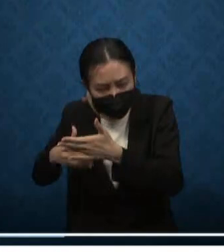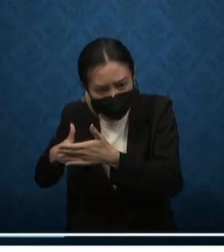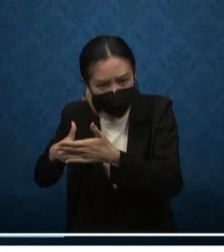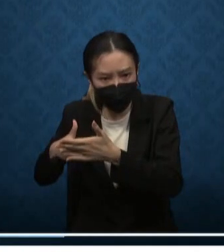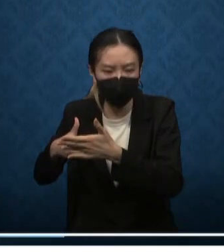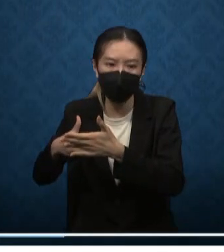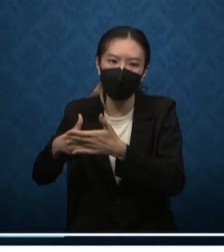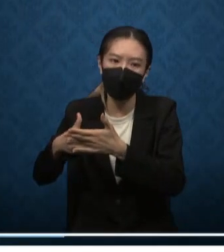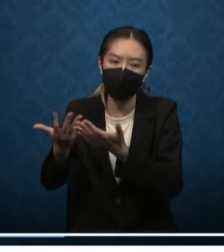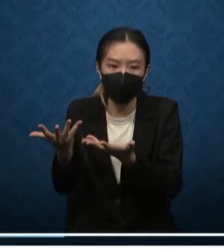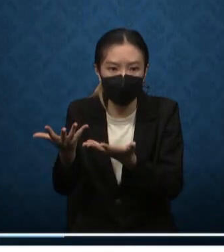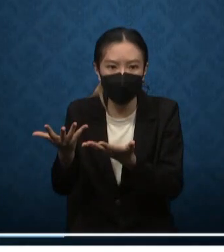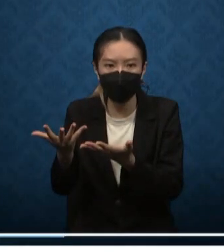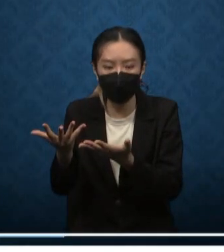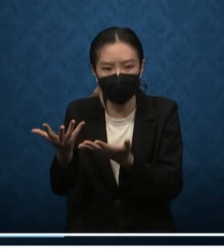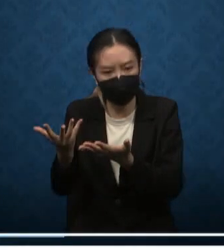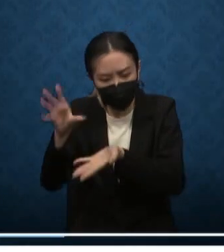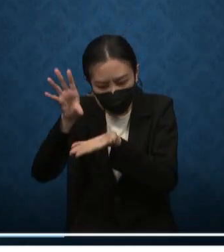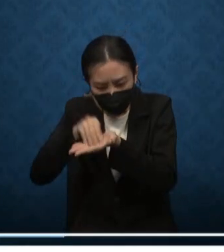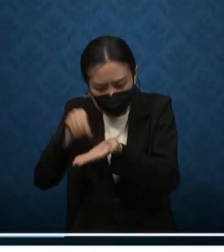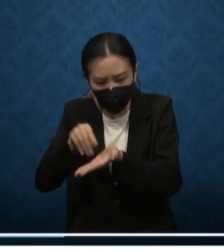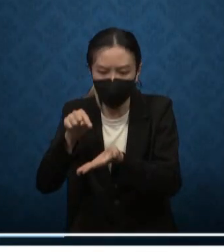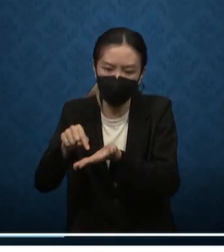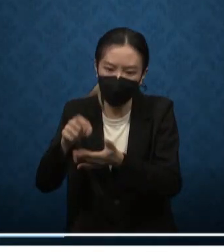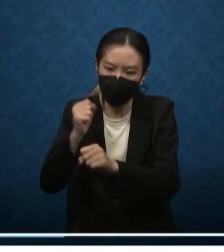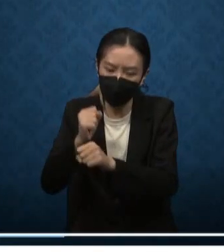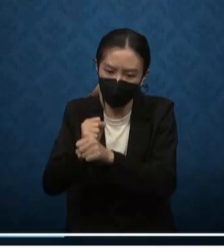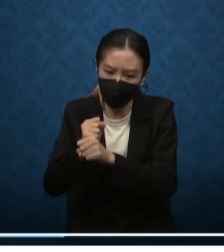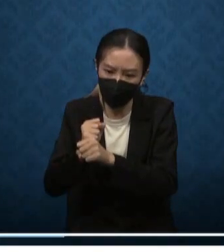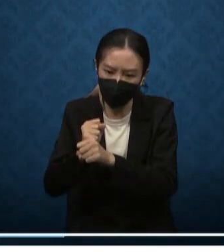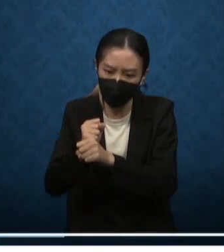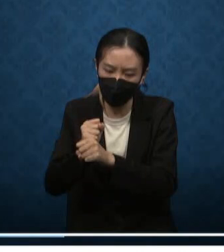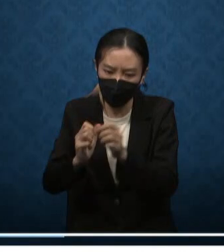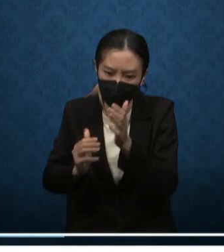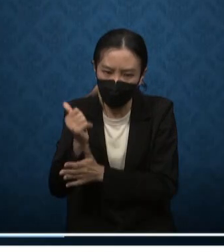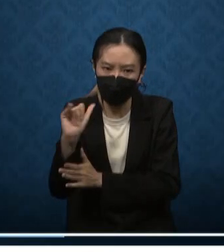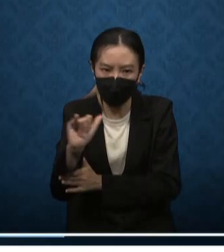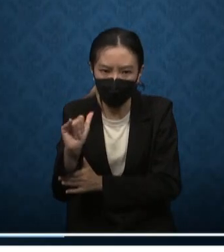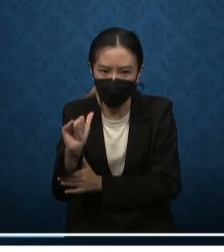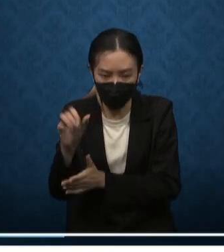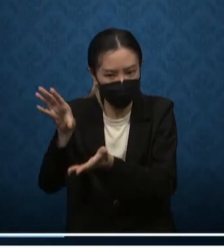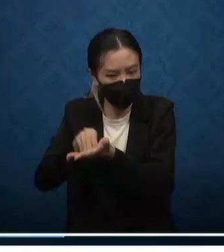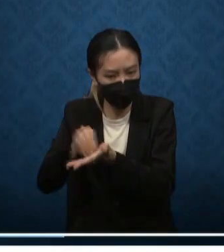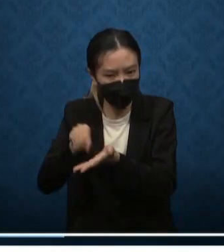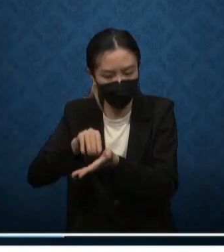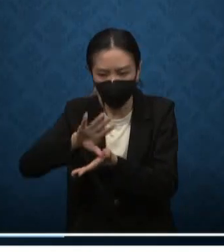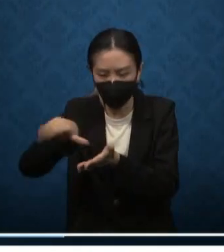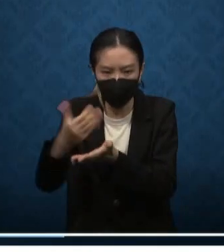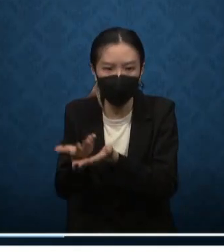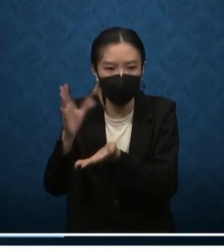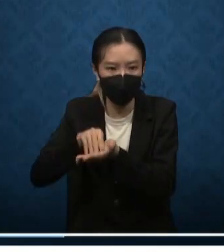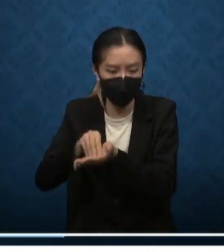เงื่อนไขข้อจำกัดใดที่ยังไม่สามารถที่จะแต่งตั้งคณะกรรมการของสปชได้ครบในทุกพื้นที่